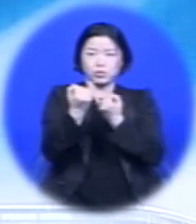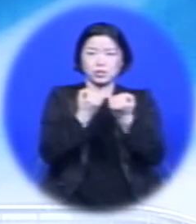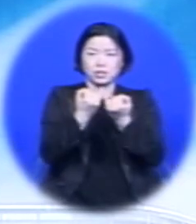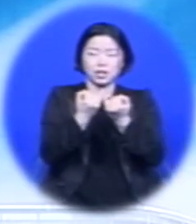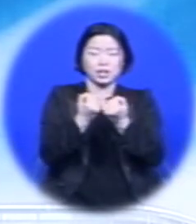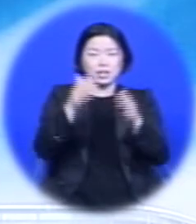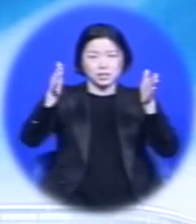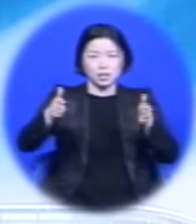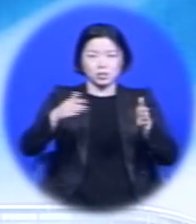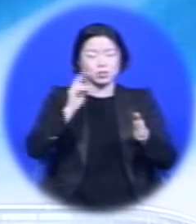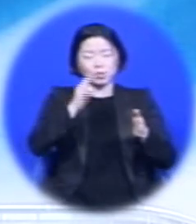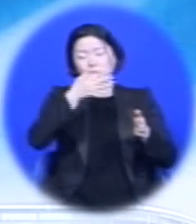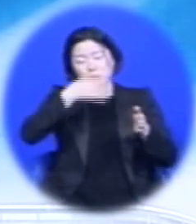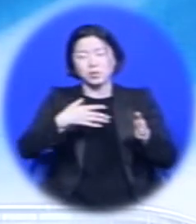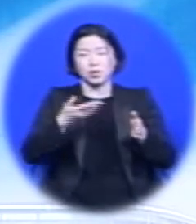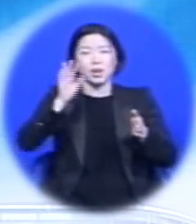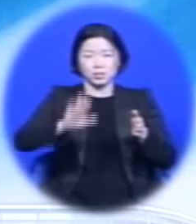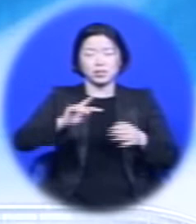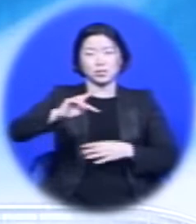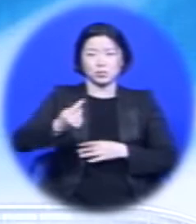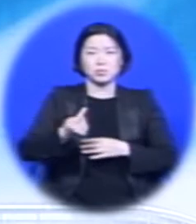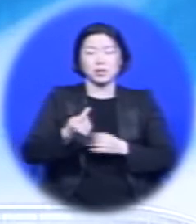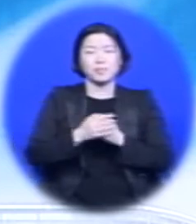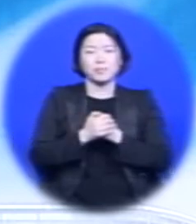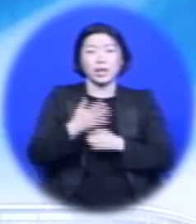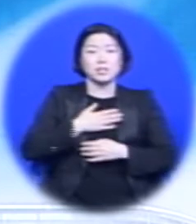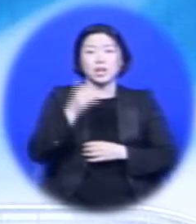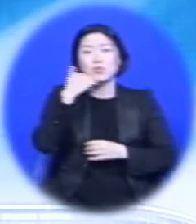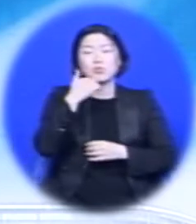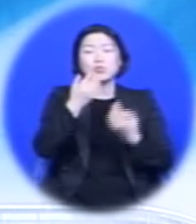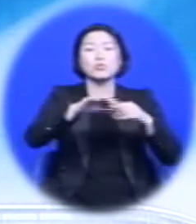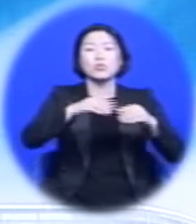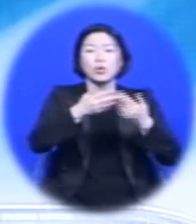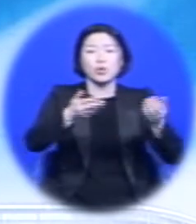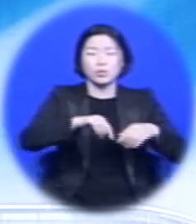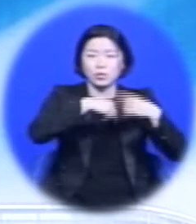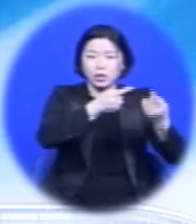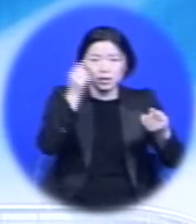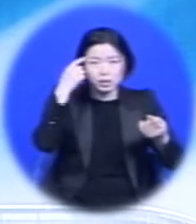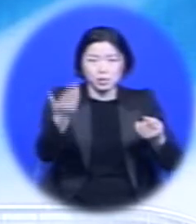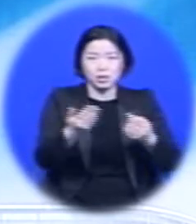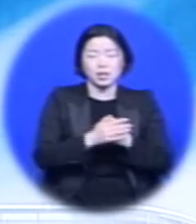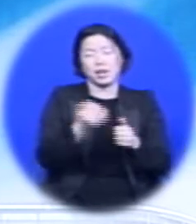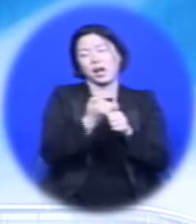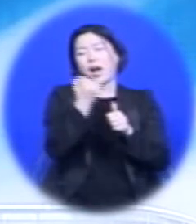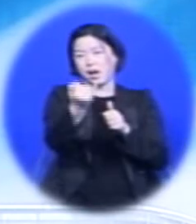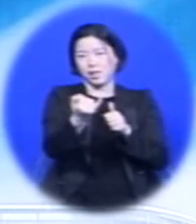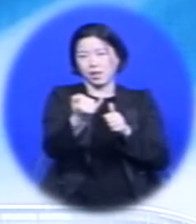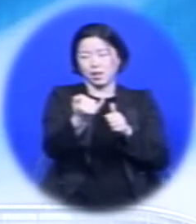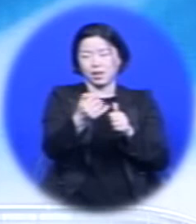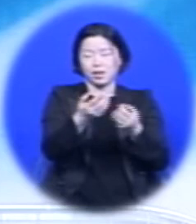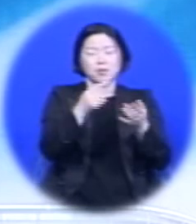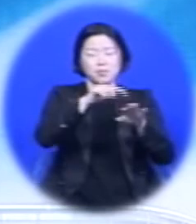힘든 겁니다. 그래도 제가 누구 편을 들어야 되겠어요? 아내 편을 들어야죠. 저도 걔는